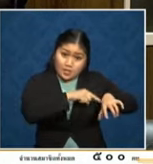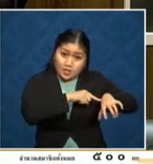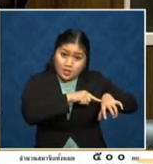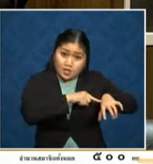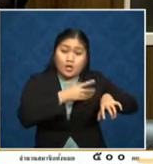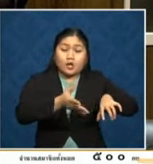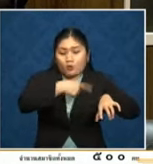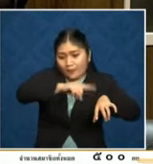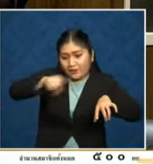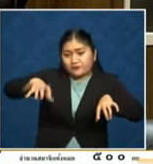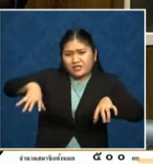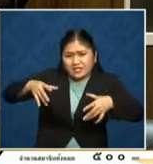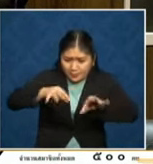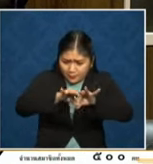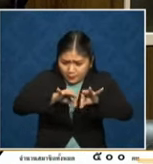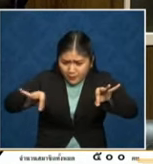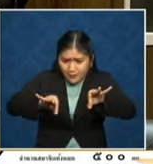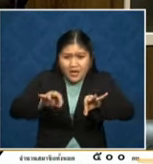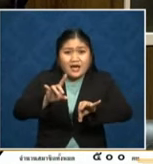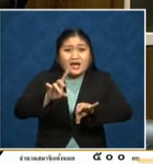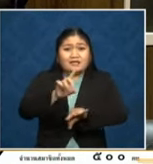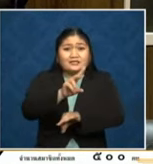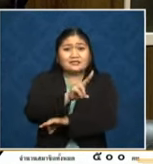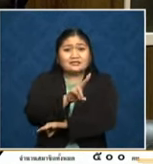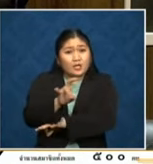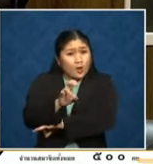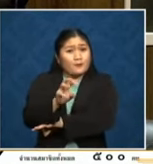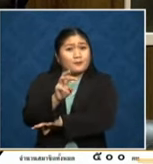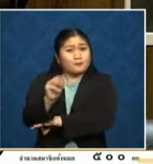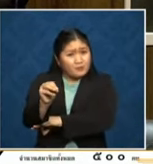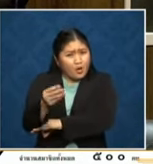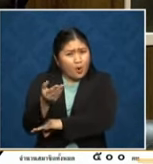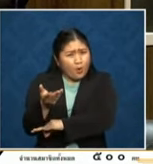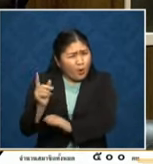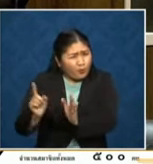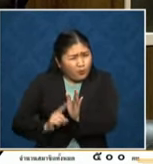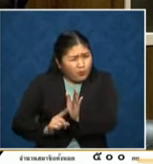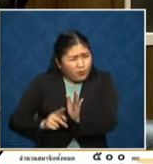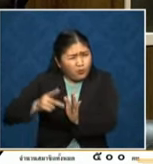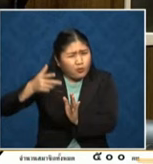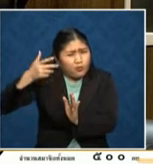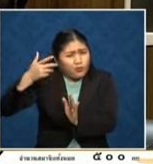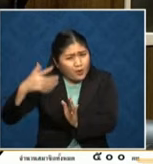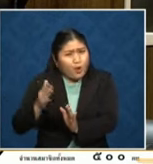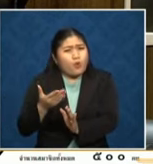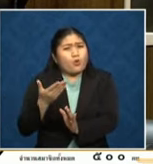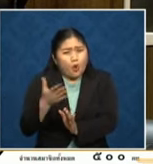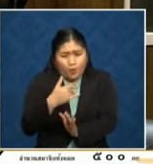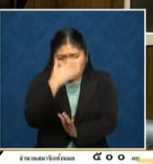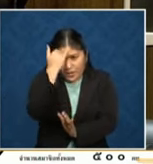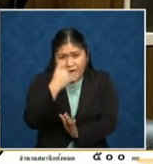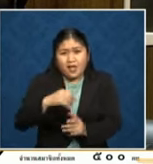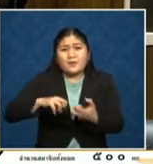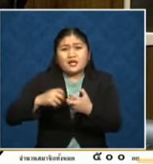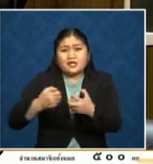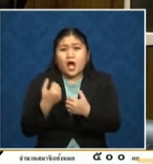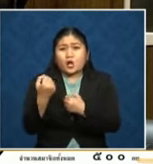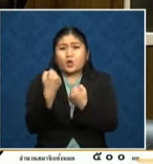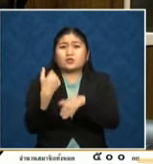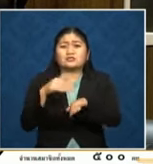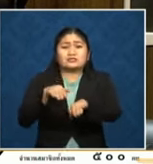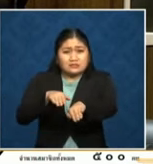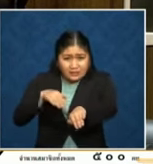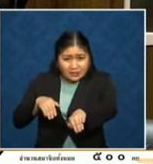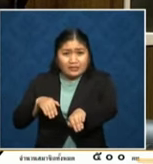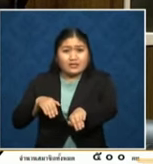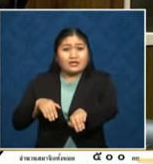ะครับท่านประธานครับขอมาหลายครั้งแล้วมันยังไม่เป็นผลอันนี้ก็ขออีกท่านประธานครับเพื่อแก้ปัญหารถติดนะครับท่านประธานครับ